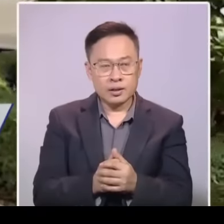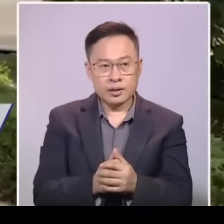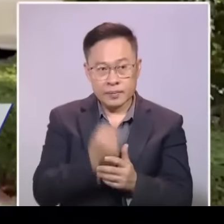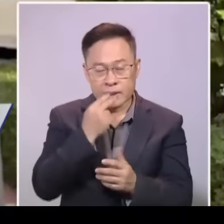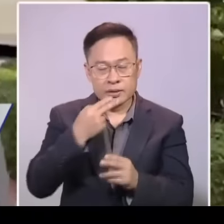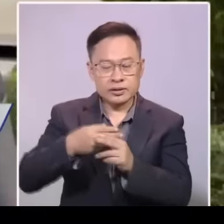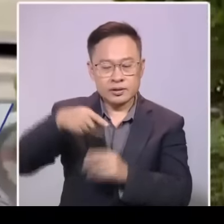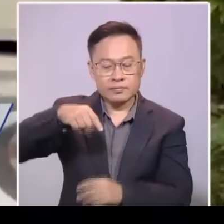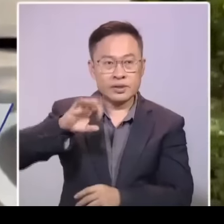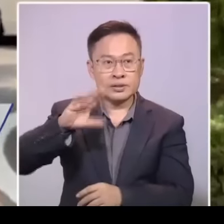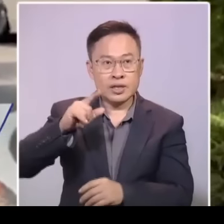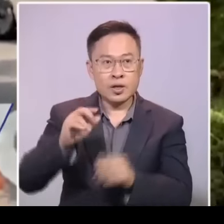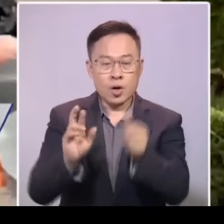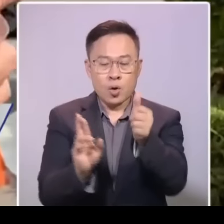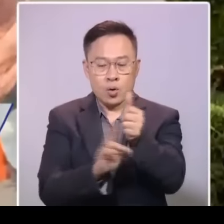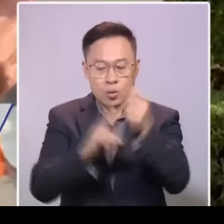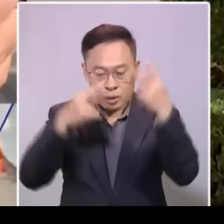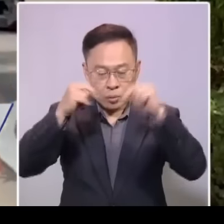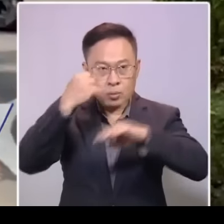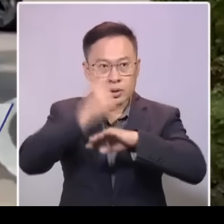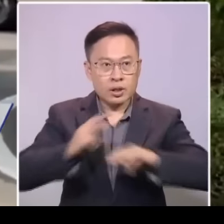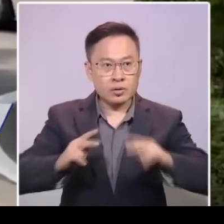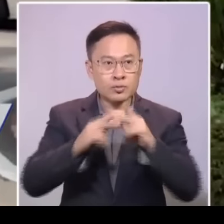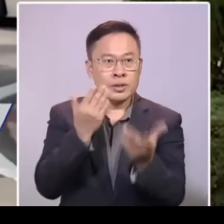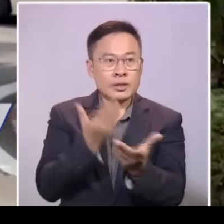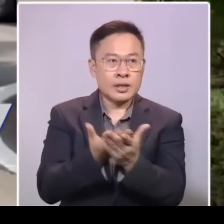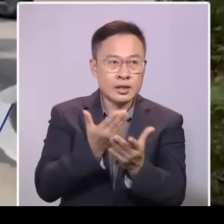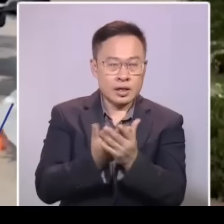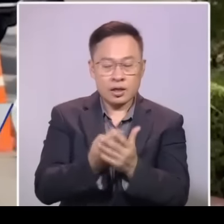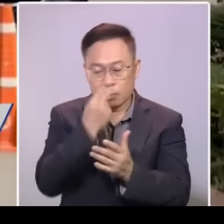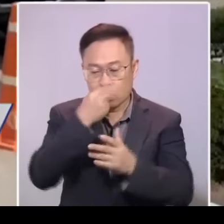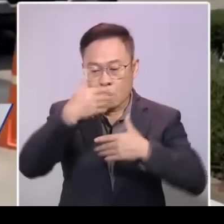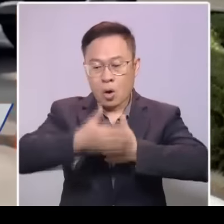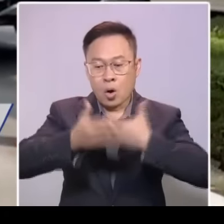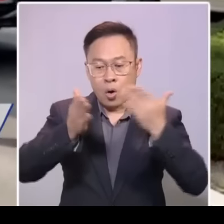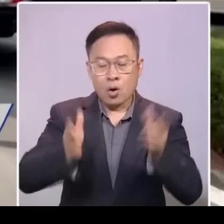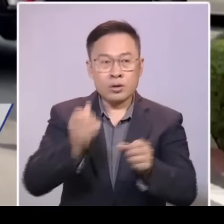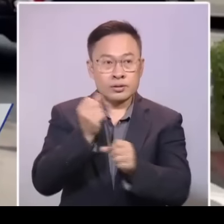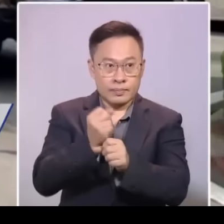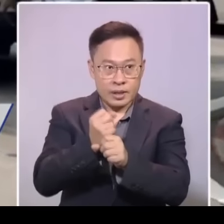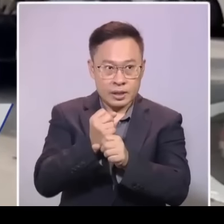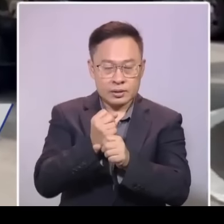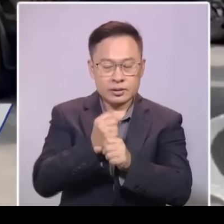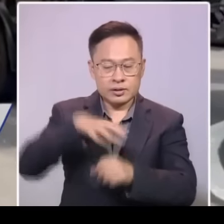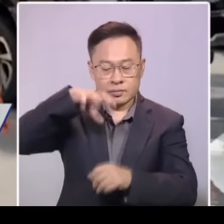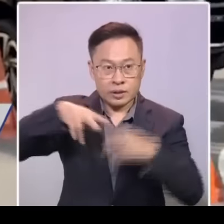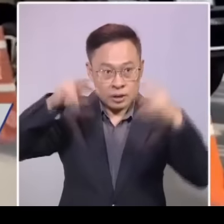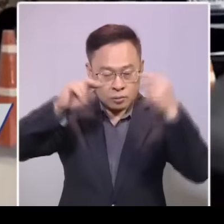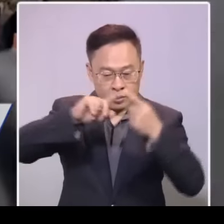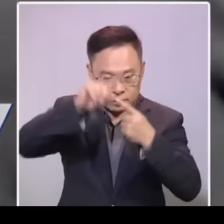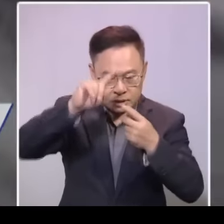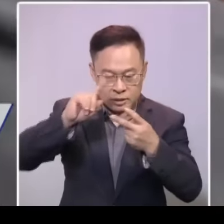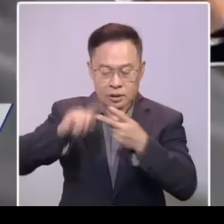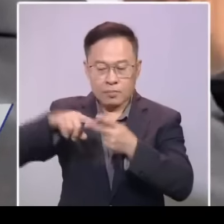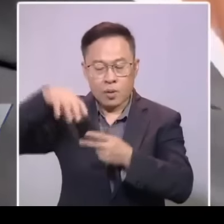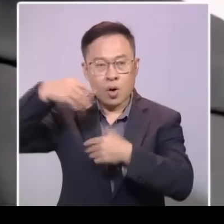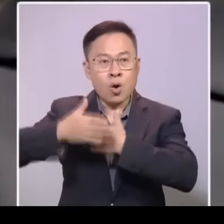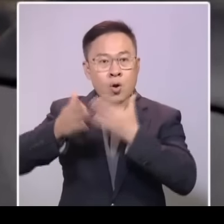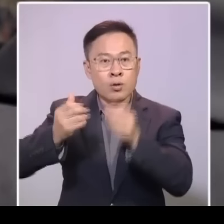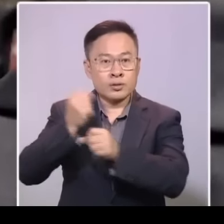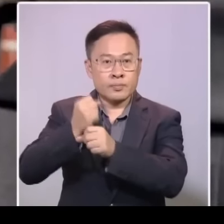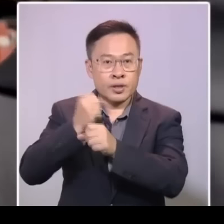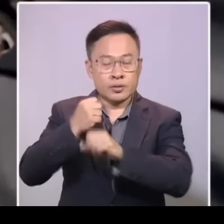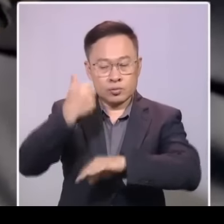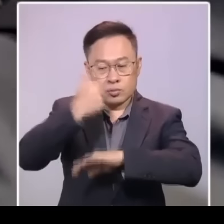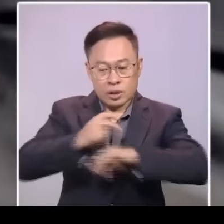าษณ์เลยอยากให้คุณพิชัยเนี่ยเปิดใจหน่อยสิ ครับ เพราะว่ามานั่งเป็นเจ้ากระทรวงการคลังแน่นอนว่าอาจจะต้องมีความก